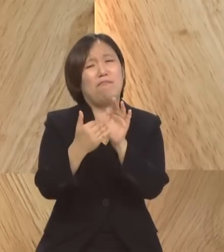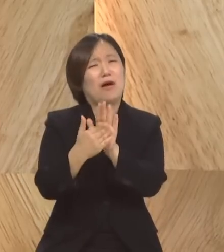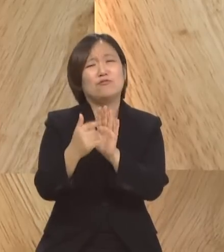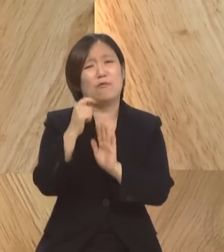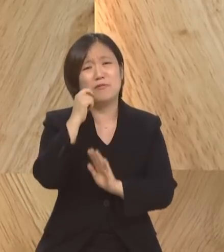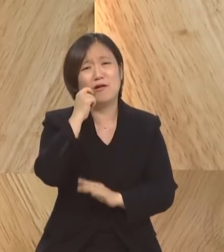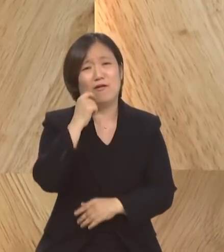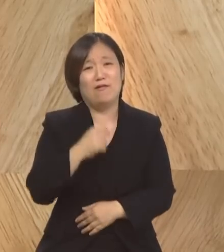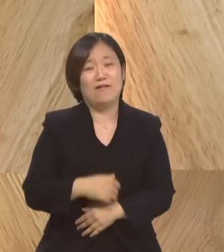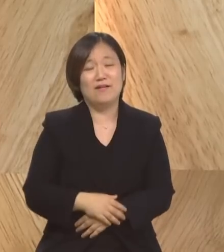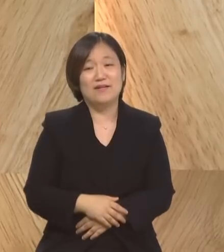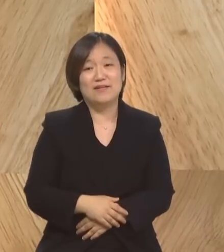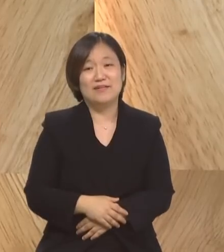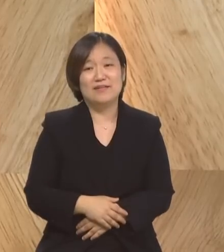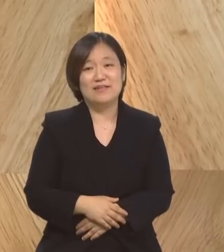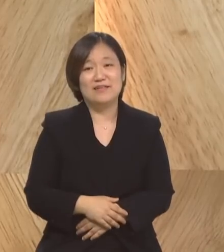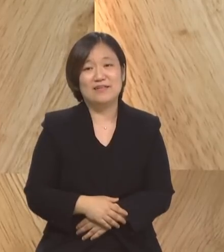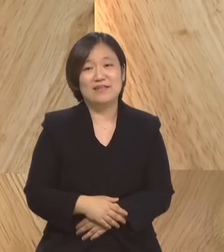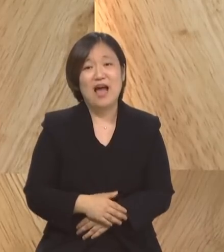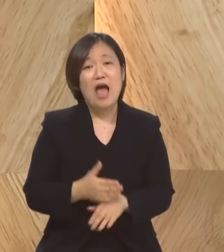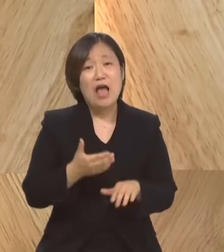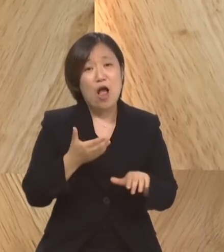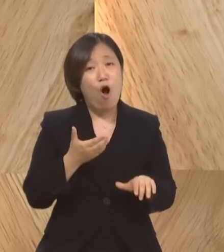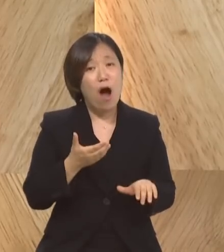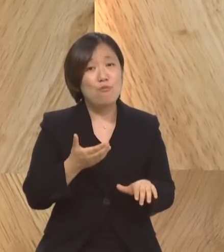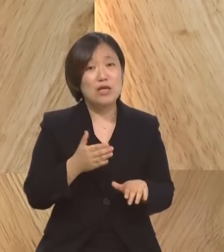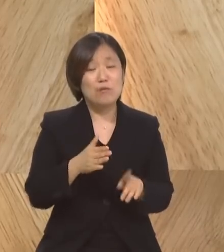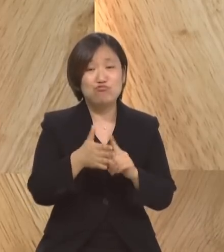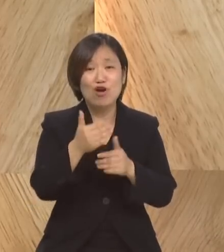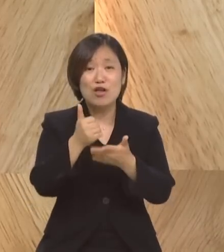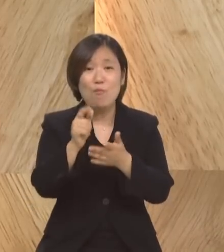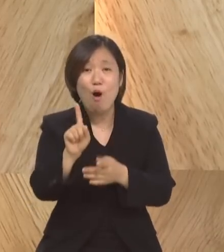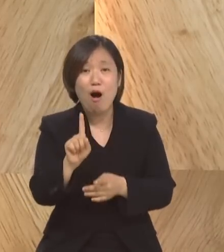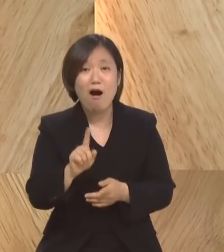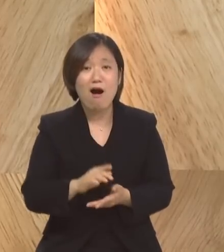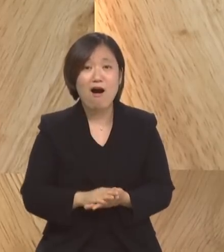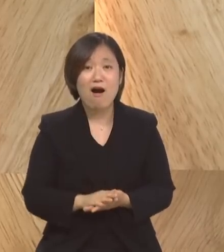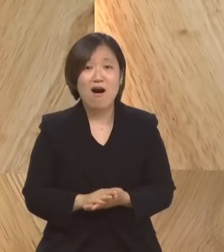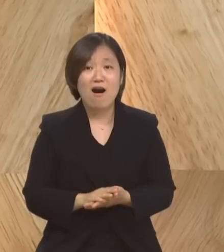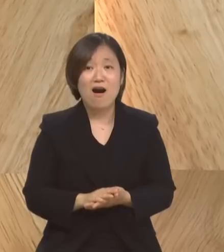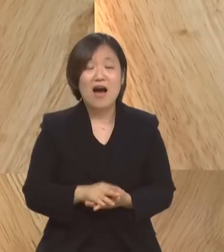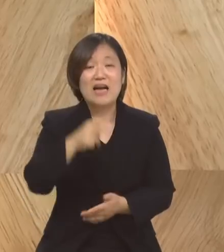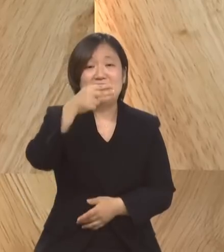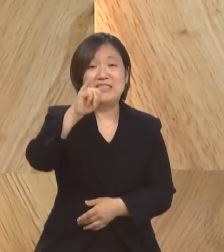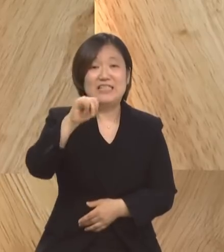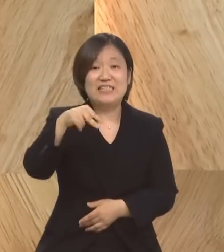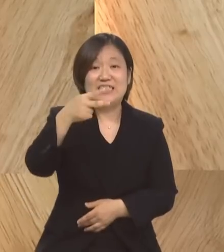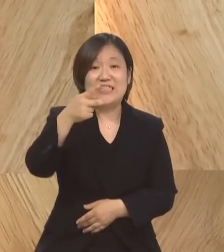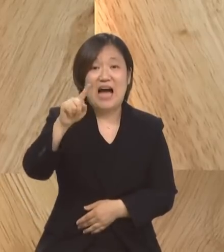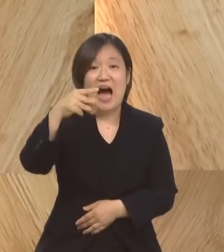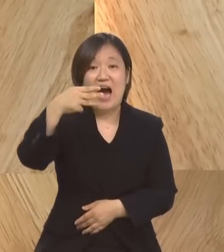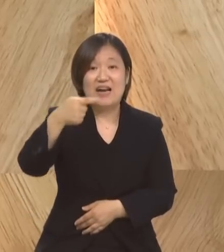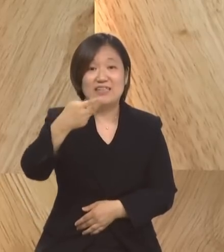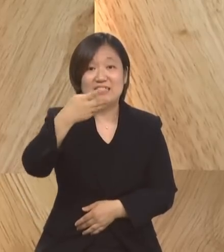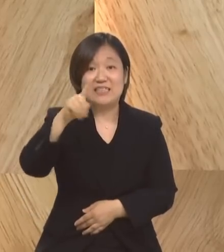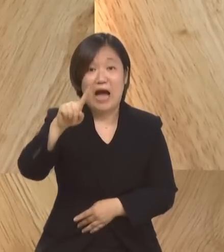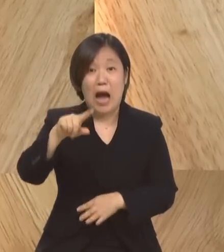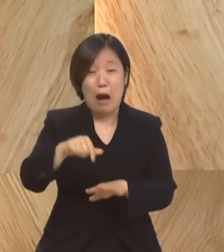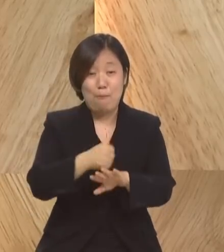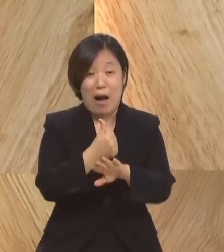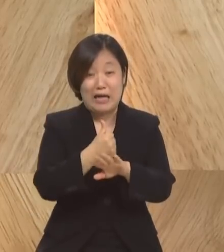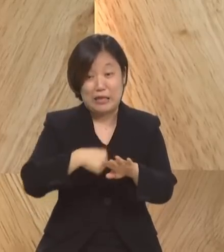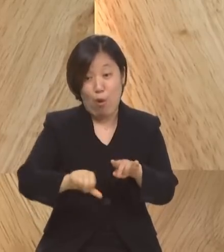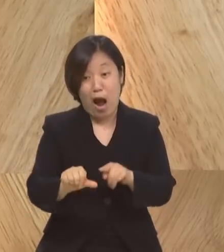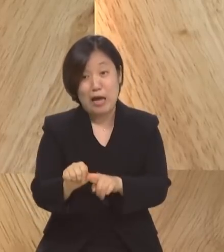우리 석가모니 부처님도 고타마싯다르타 싯다르타 왕자였을 때 그렇게 출가하고